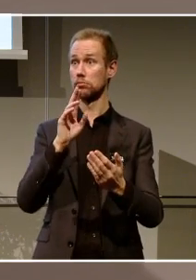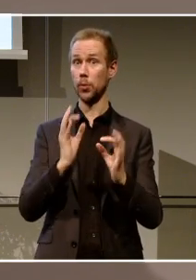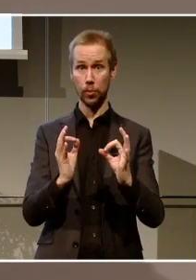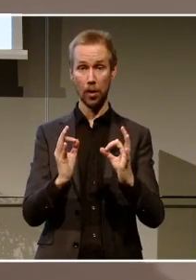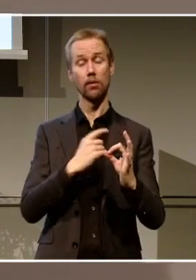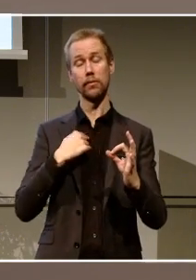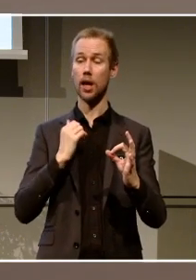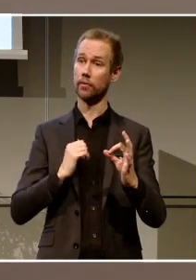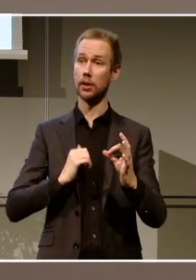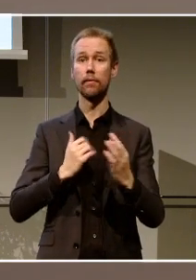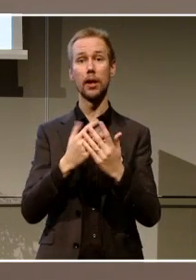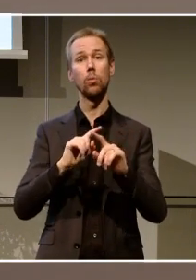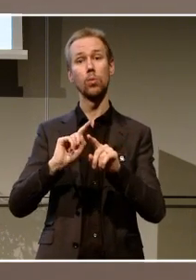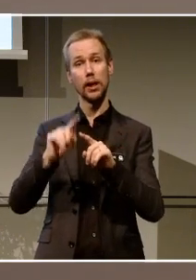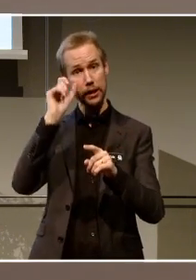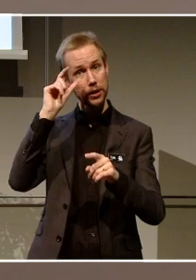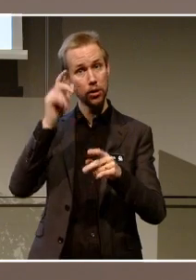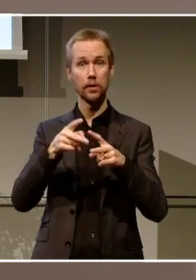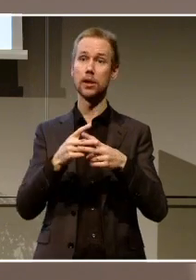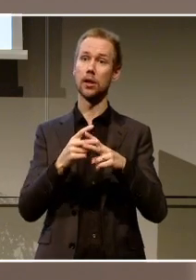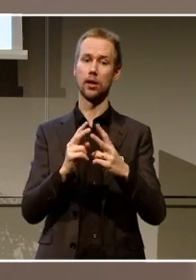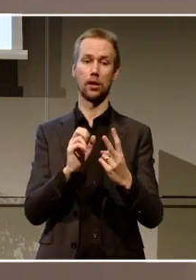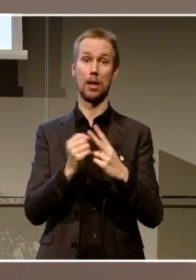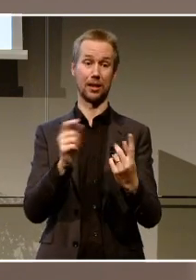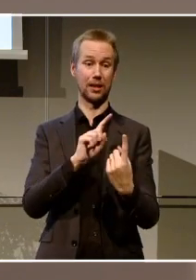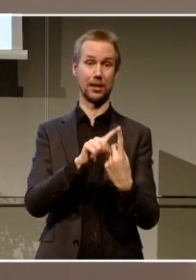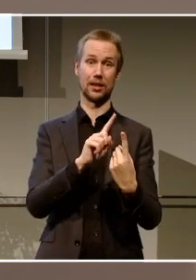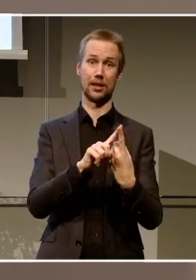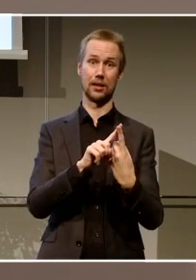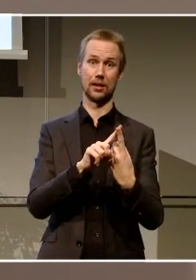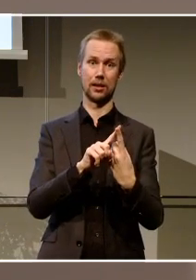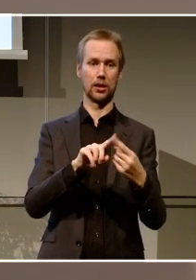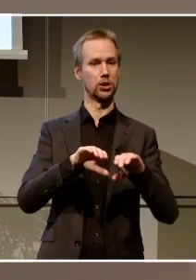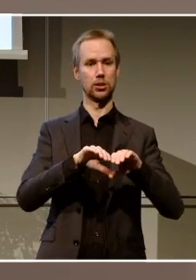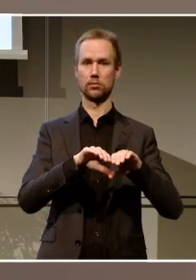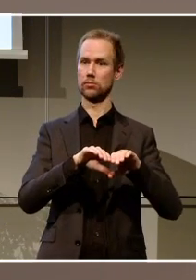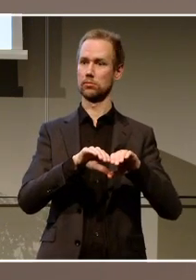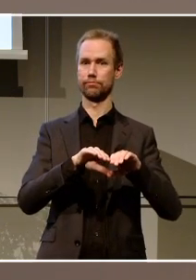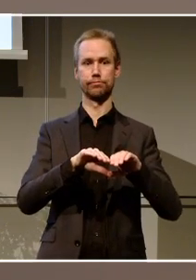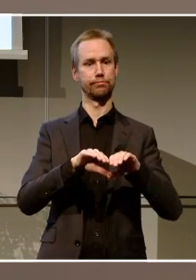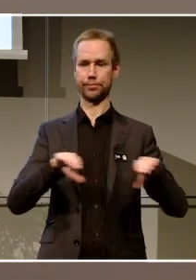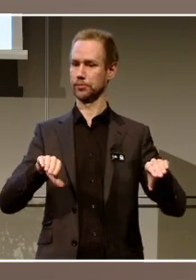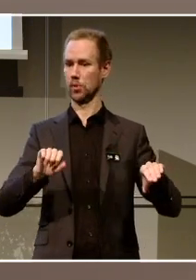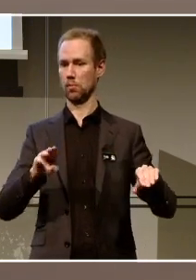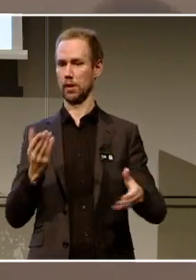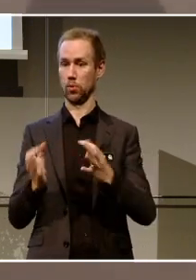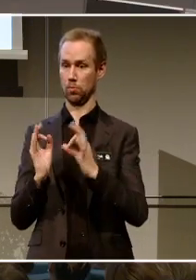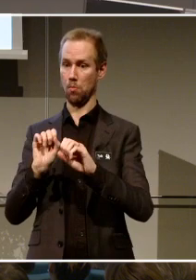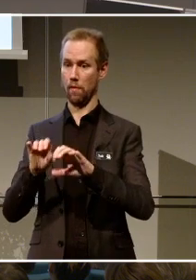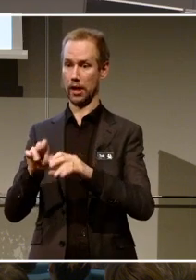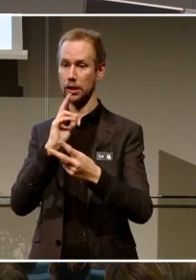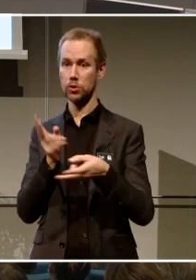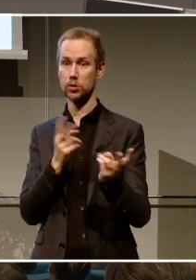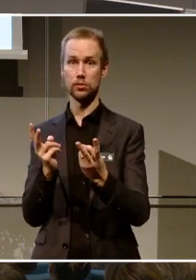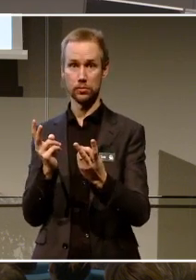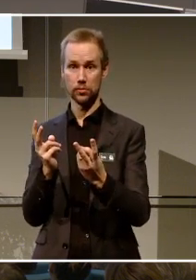verktyg. Men det är helt väsensskilt från när vi är med och påverkar demokratiskt. För här uttrycker